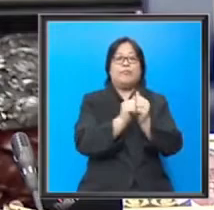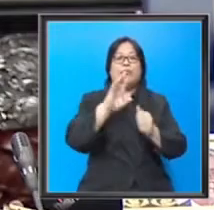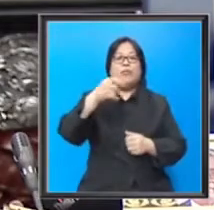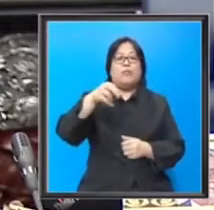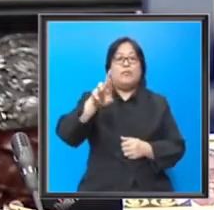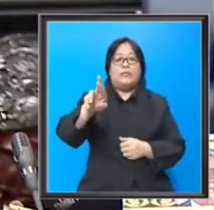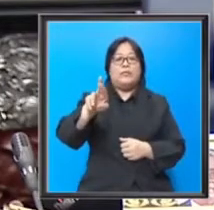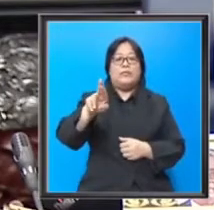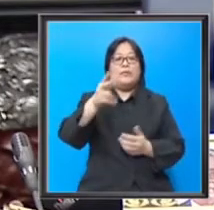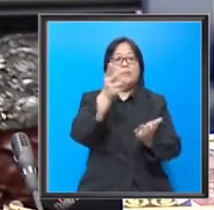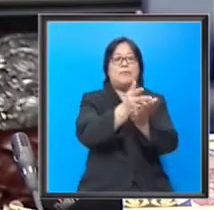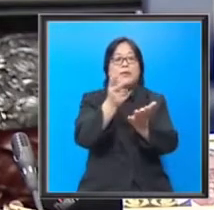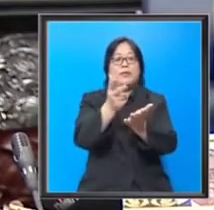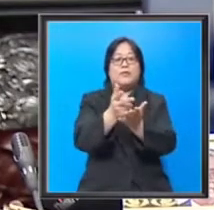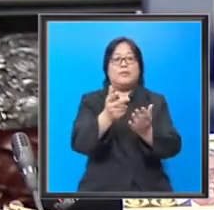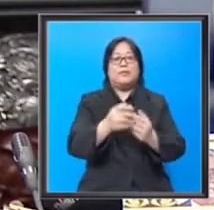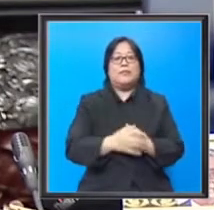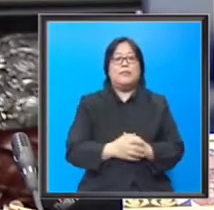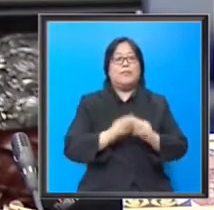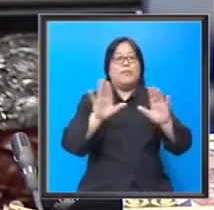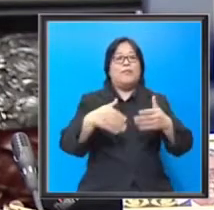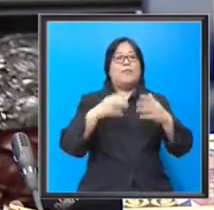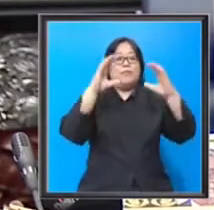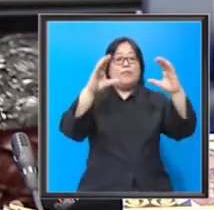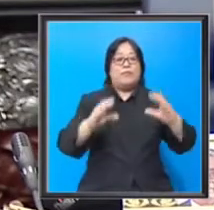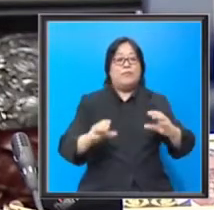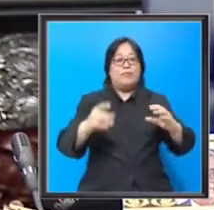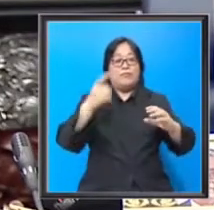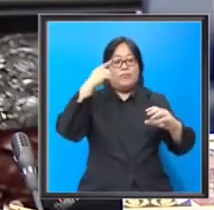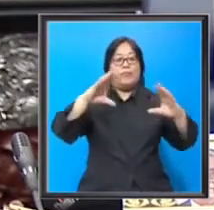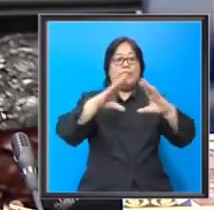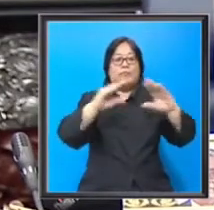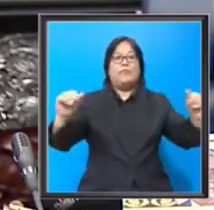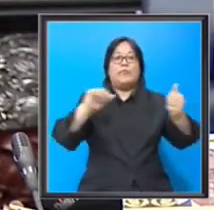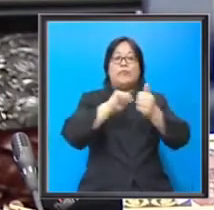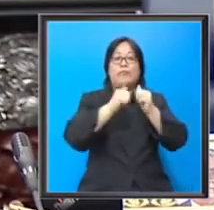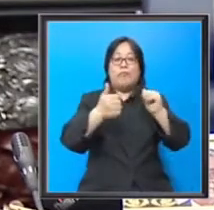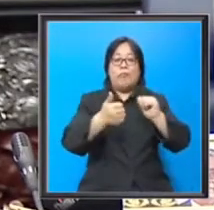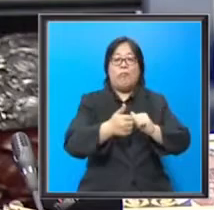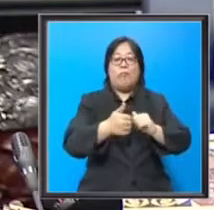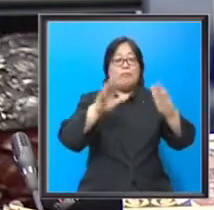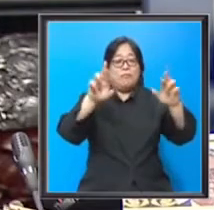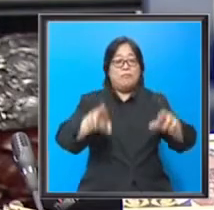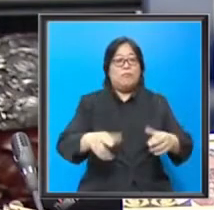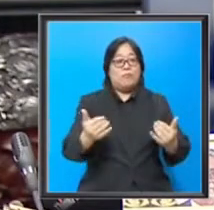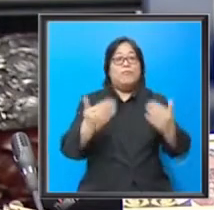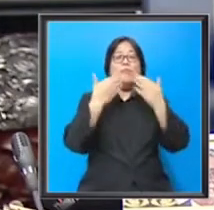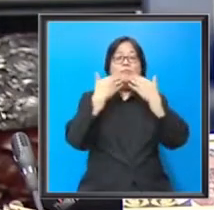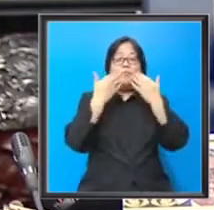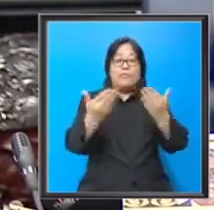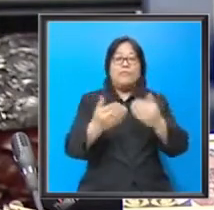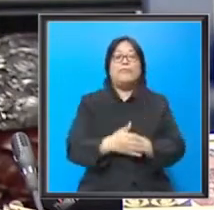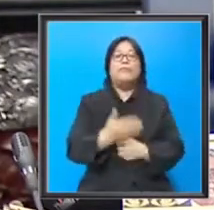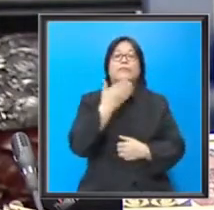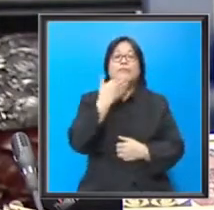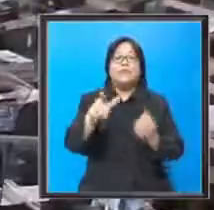operator-operator farcent ini mencoba nenek melihat untuk menangani masalah yang dihadapi rakyat bernapas masih aja itu level free